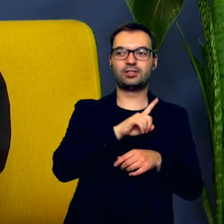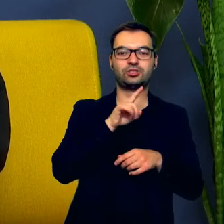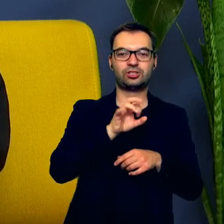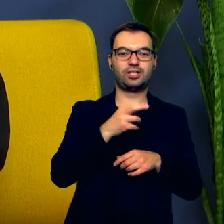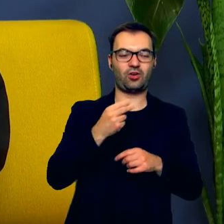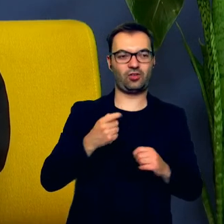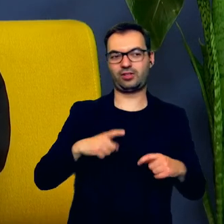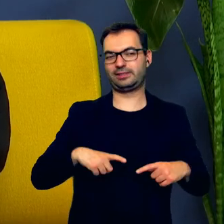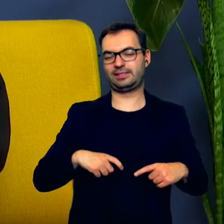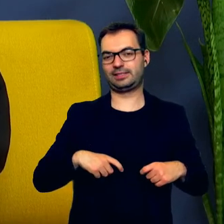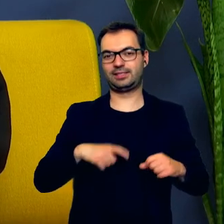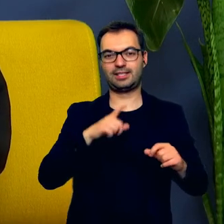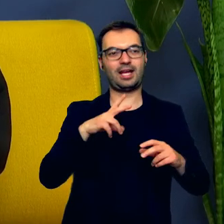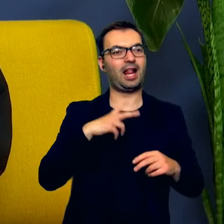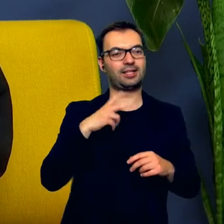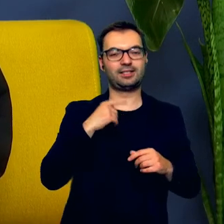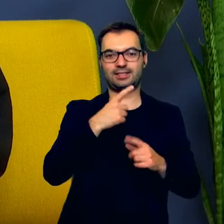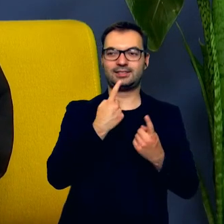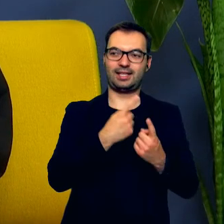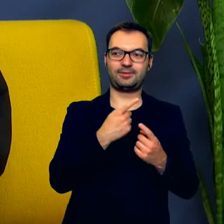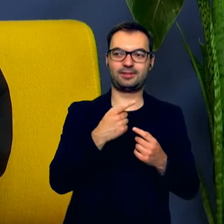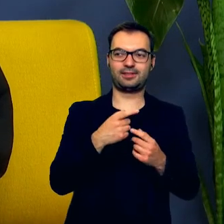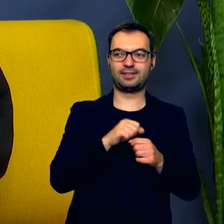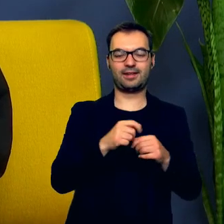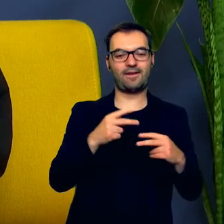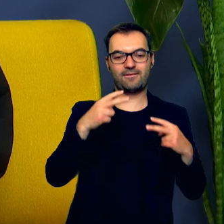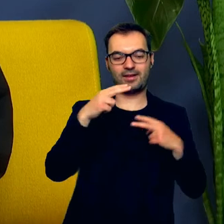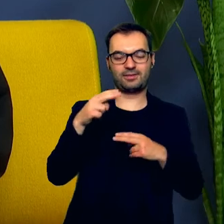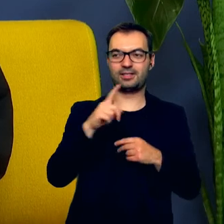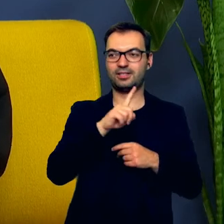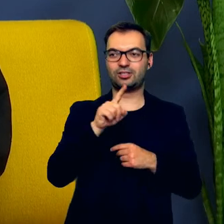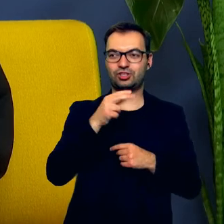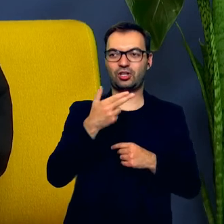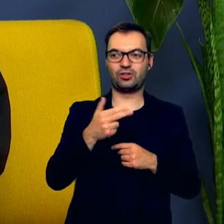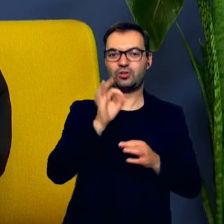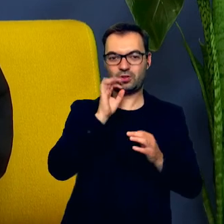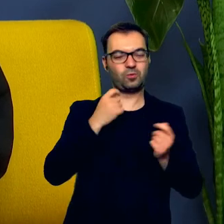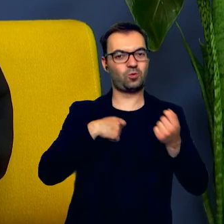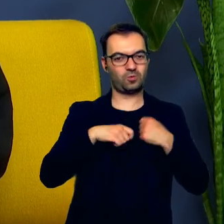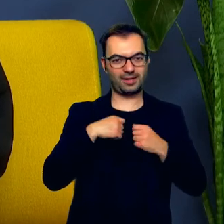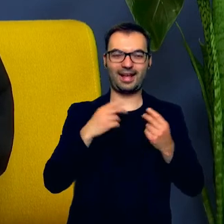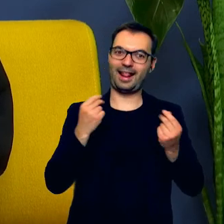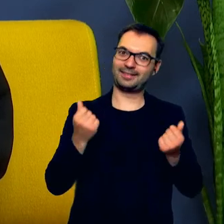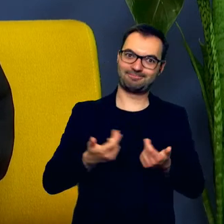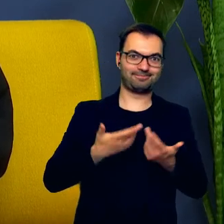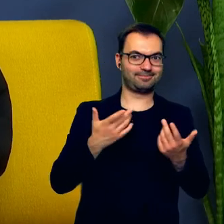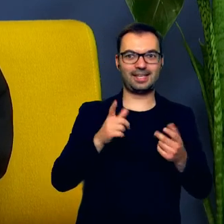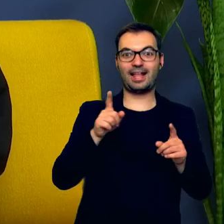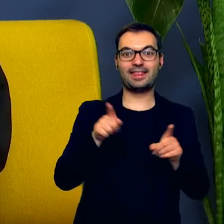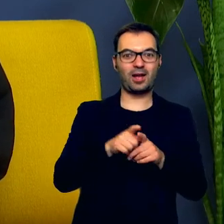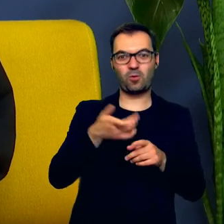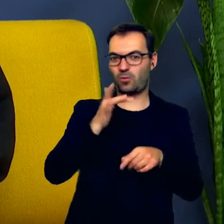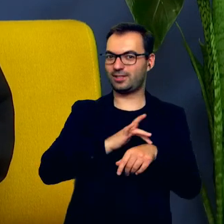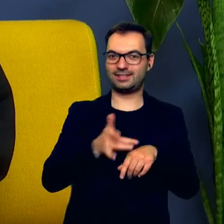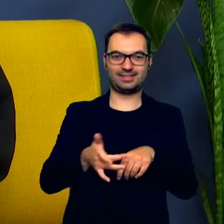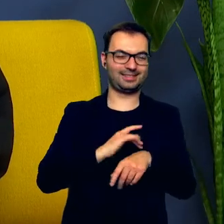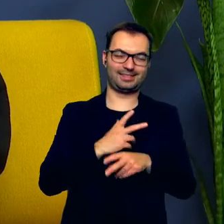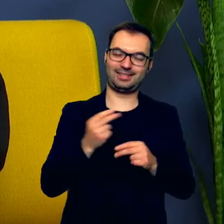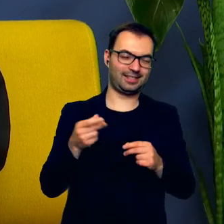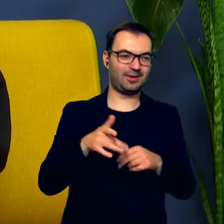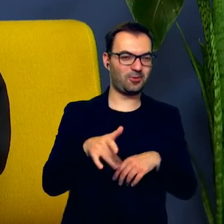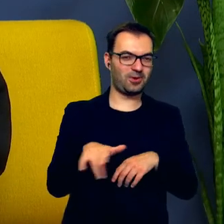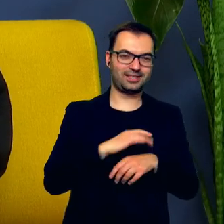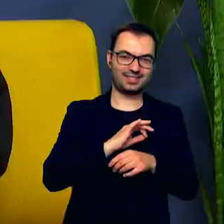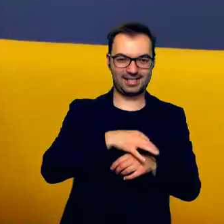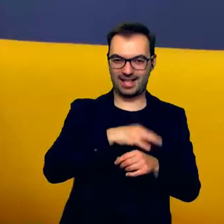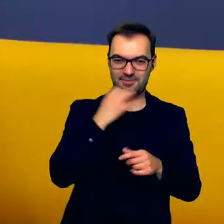Popielskiemu zazdrości nawet tej eleganckiej. Tak. On sam jest, tam jest taki fragment, w którym Rzechoń, no, jest dobrze ubrany, ale wciąż nie aż tak dobrze jak Łysy. Tak